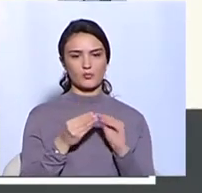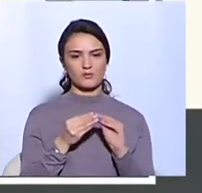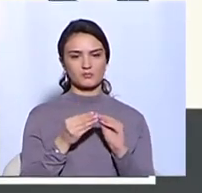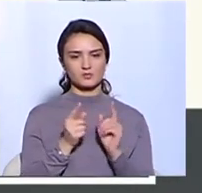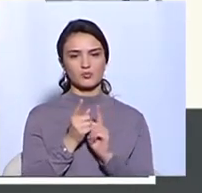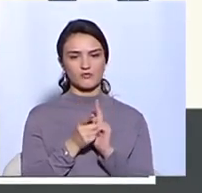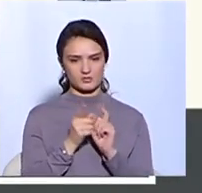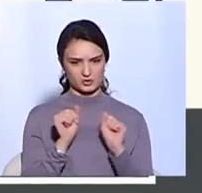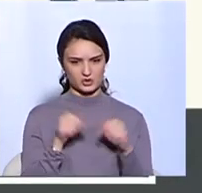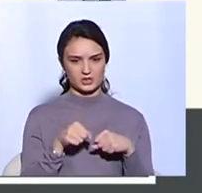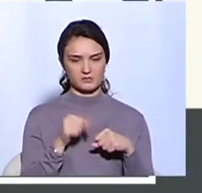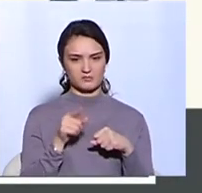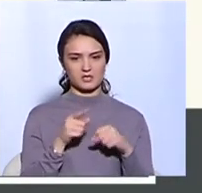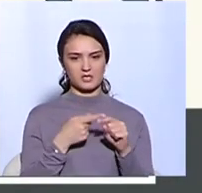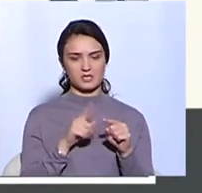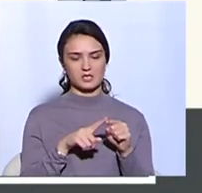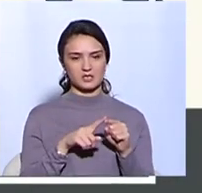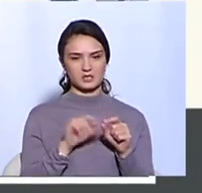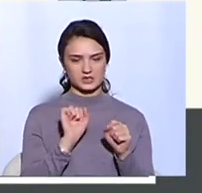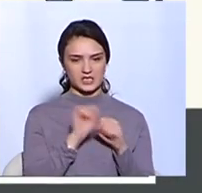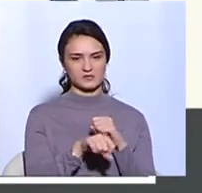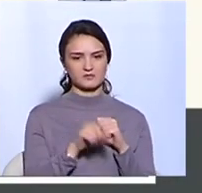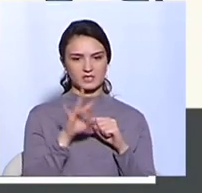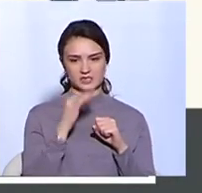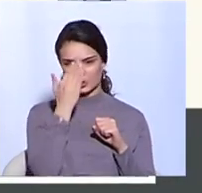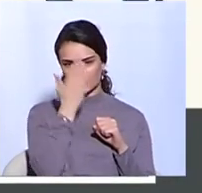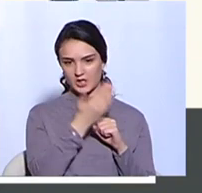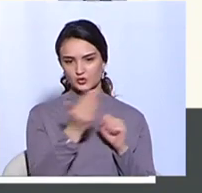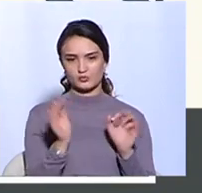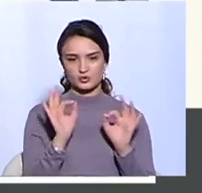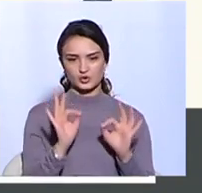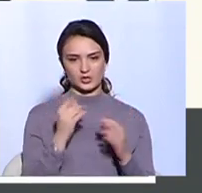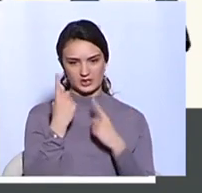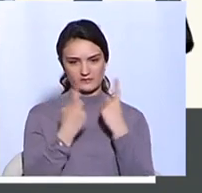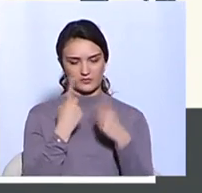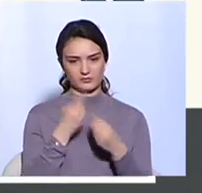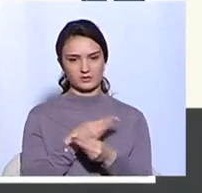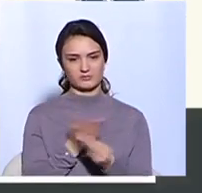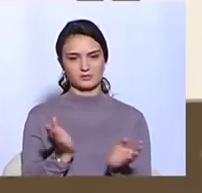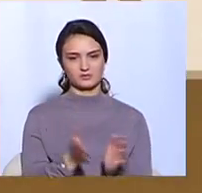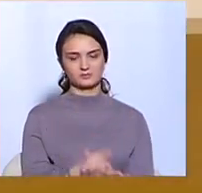მოგვარება შესაძლებელია სტიგმის დაძლევით და საზოგადოების სწორად ინფორმირებით.